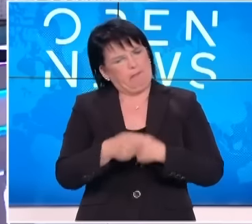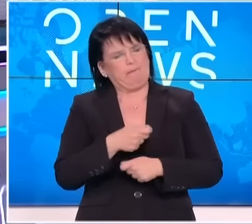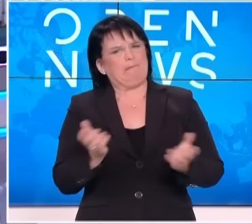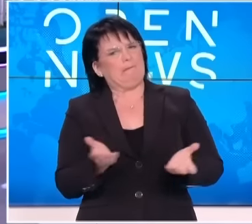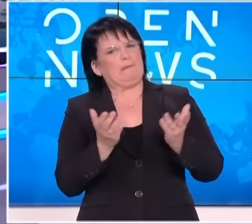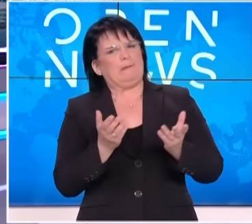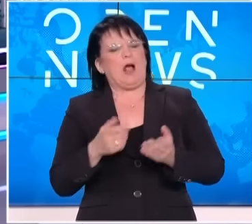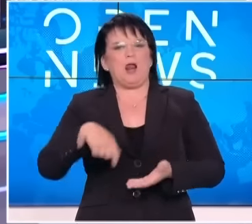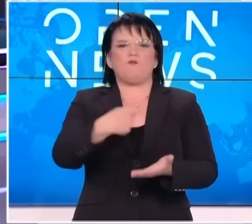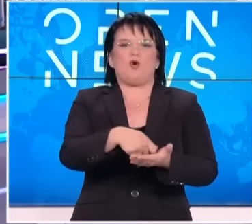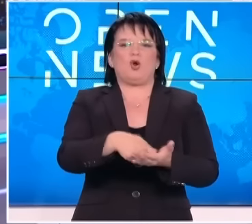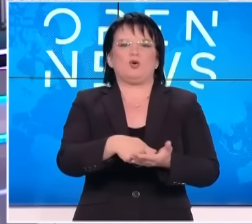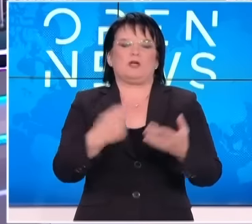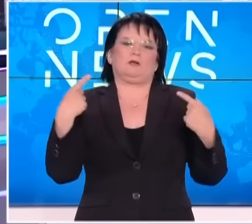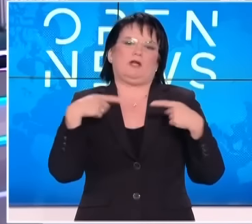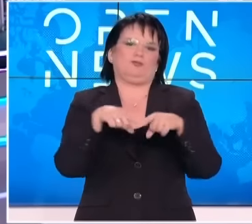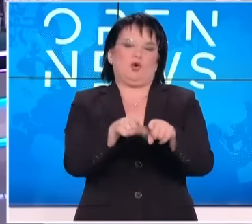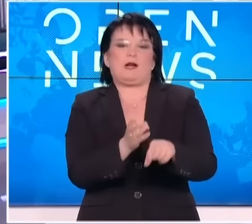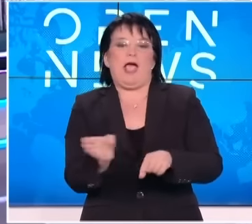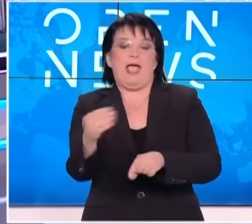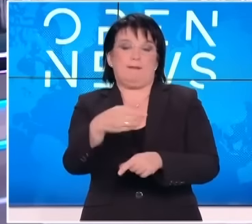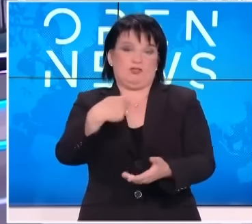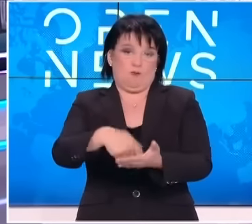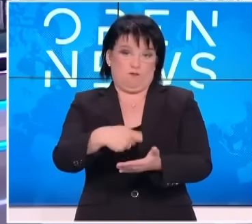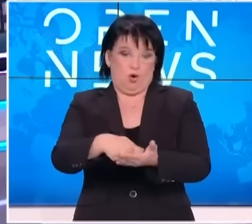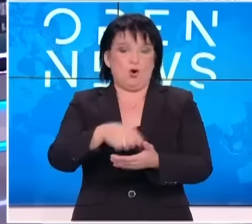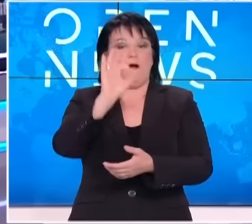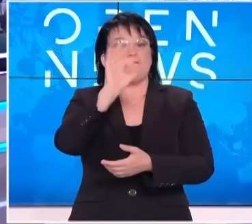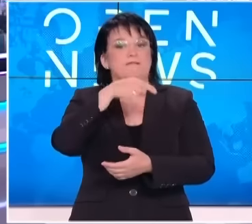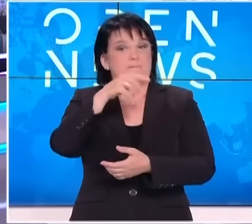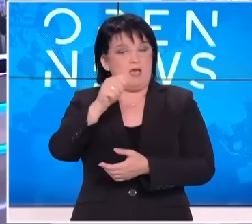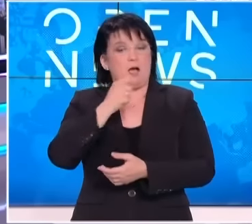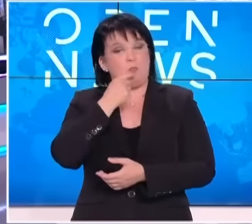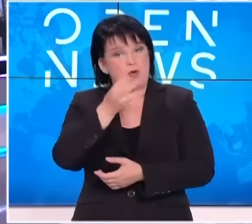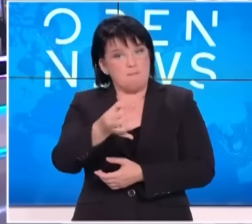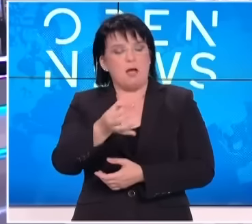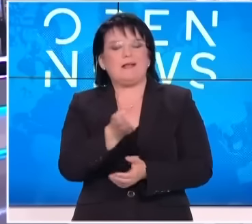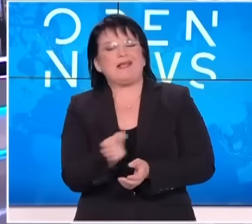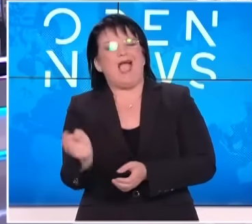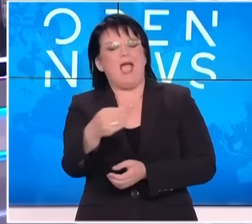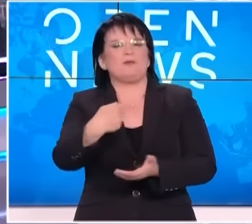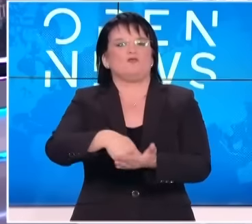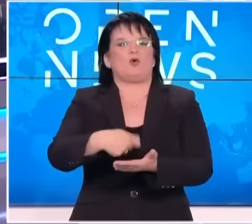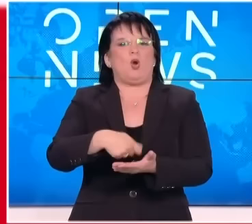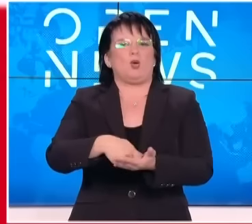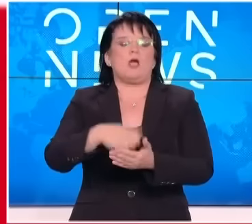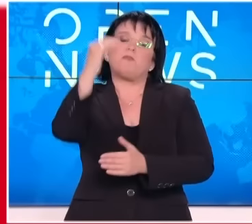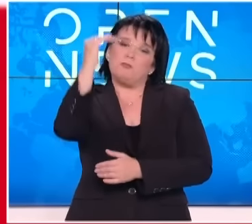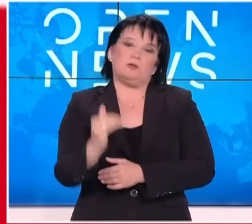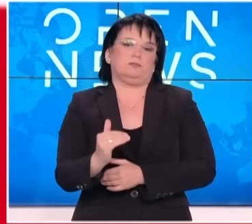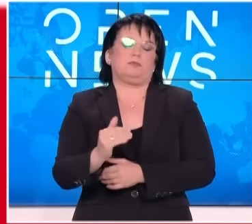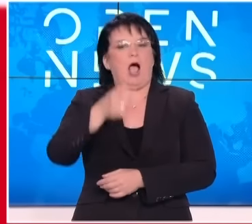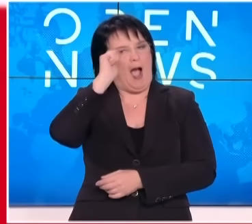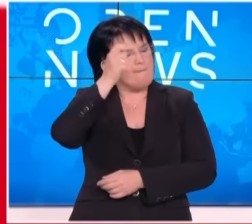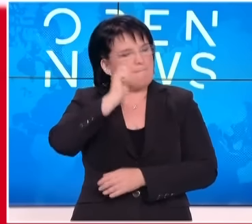βεβαίως η φορολογία οι έμμεσοι φόροι που σας είπα πριν για το φπα και λοπ αλλά και η άμεση φορολογία η οποία πρέπει να μειωθεί είναι